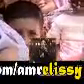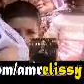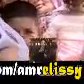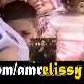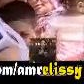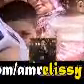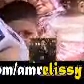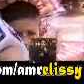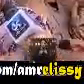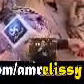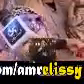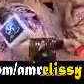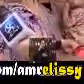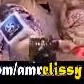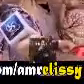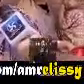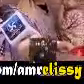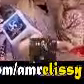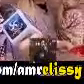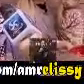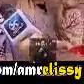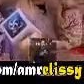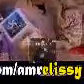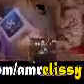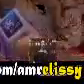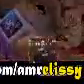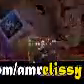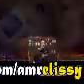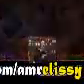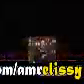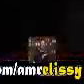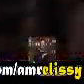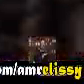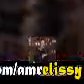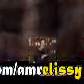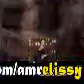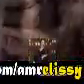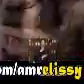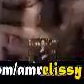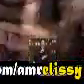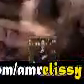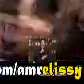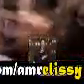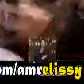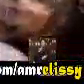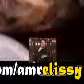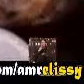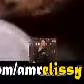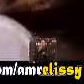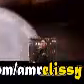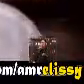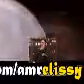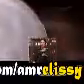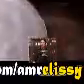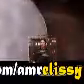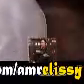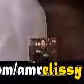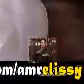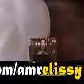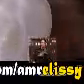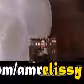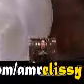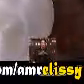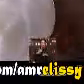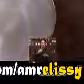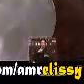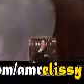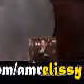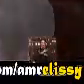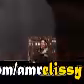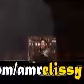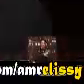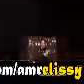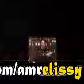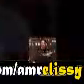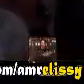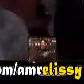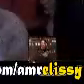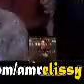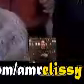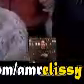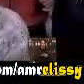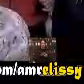غصب عننا، هنعمل ايه؟ المياه جايبه لنا مرض وعيانين والله، ومياه الحكومه ما بتجيش هنا ولا حاجه، وهنا عيشه تعبانه